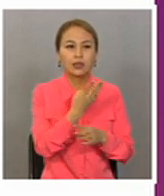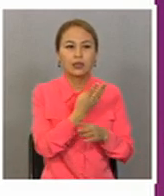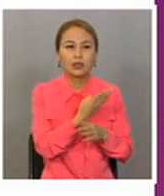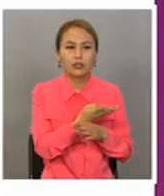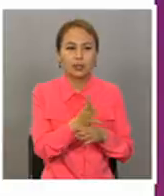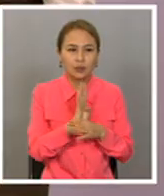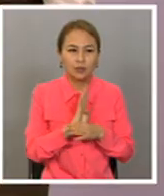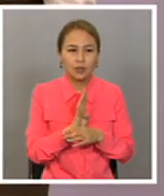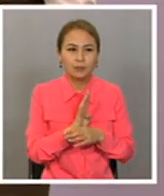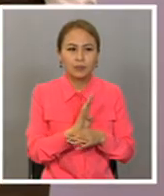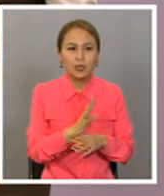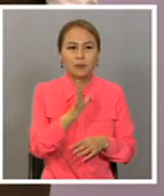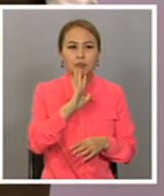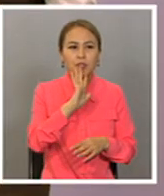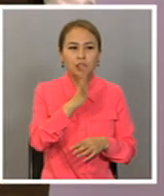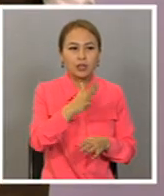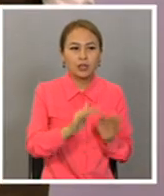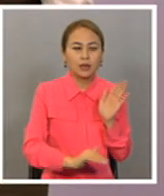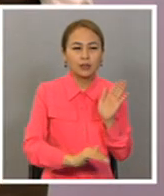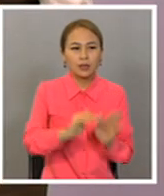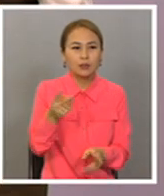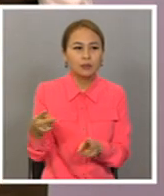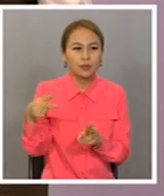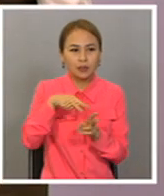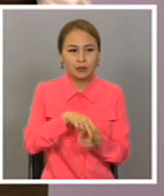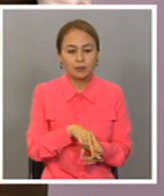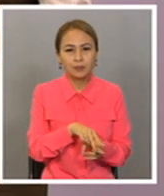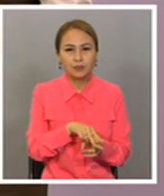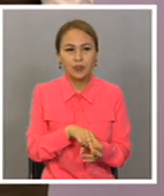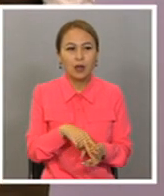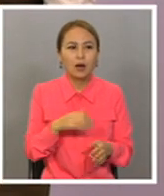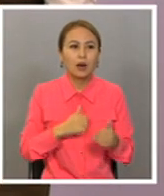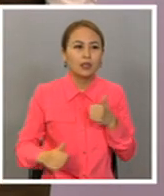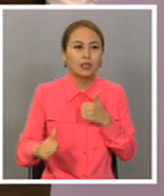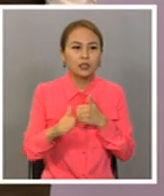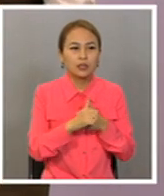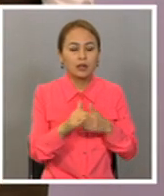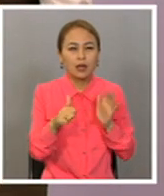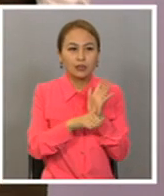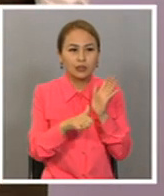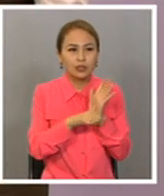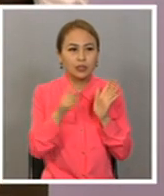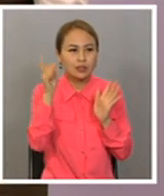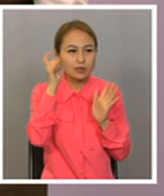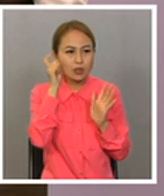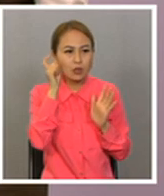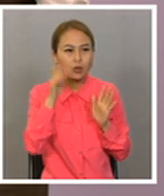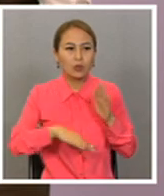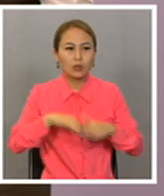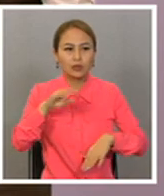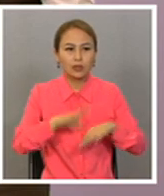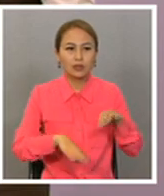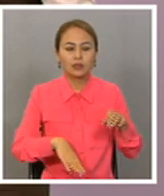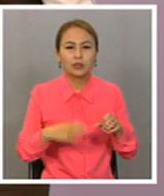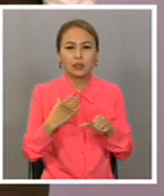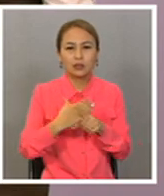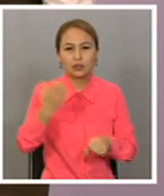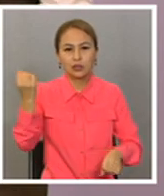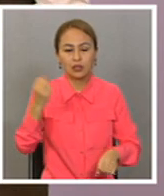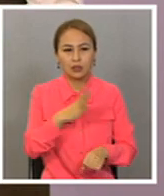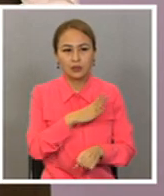қаншайымы. 5 жасында атқа мінген. 6 жасында қолына қылыш